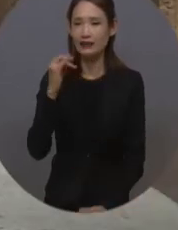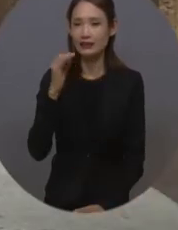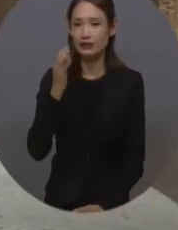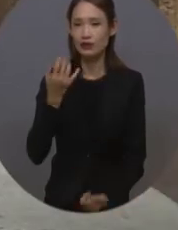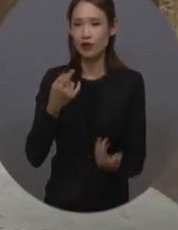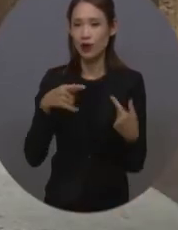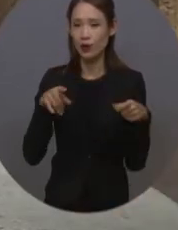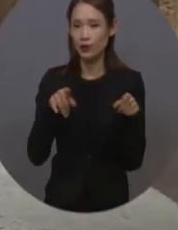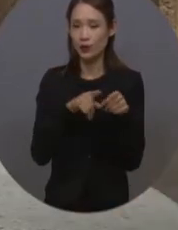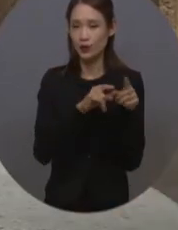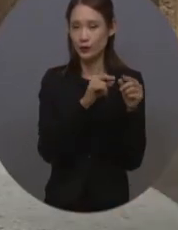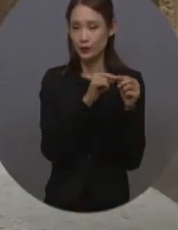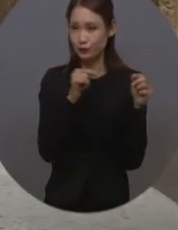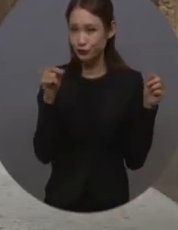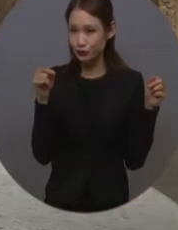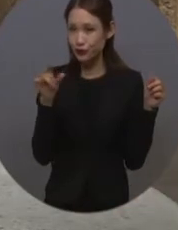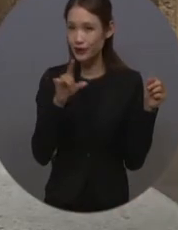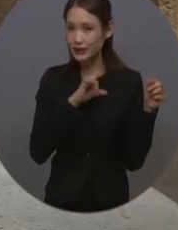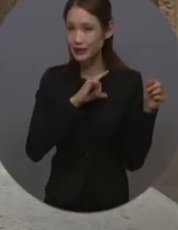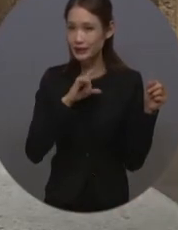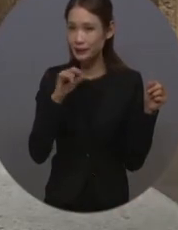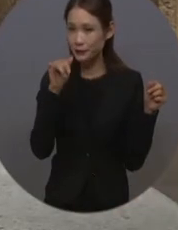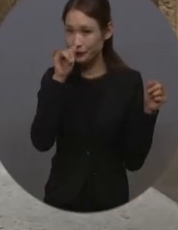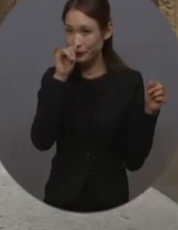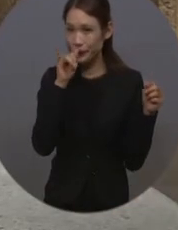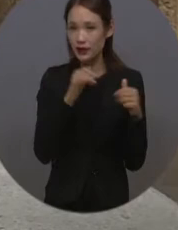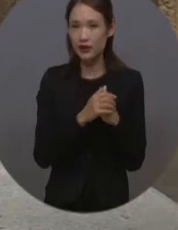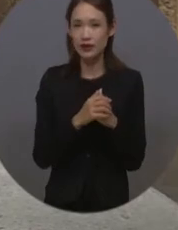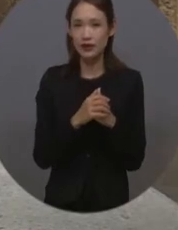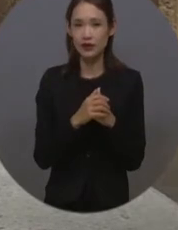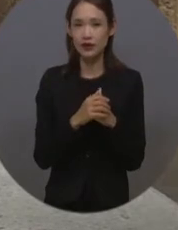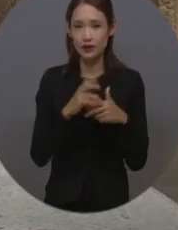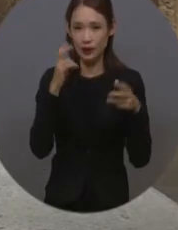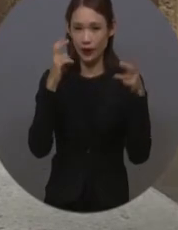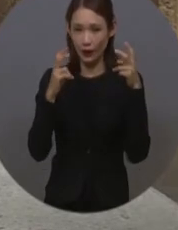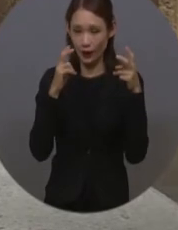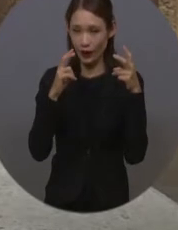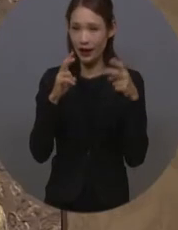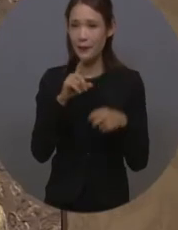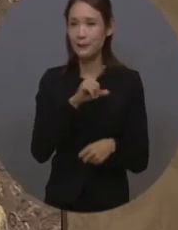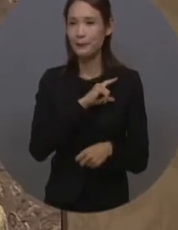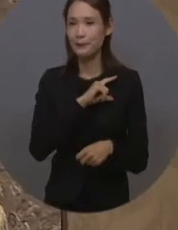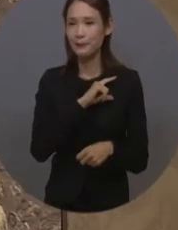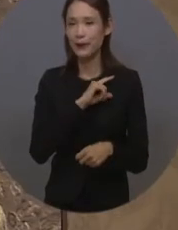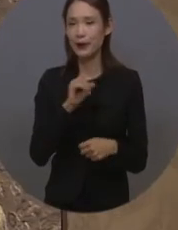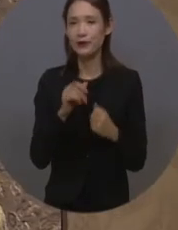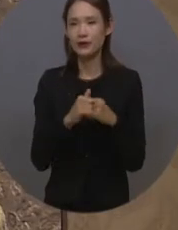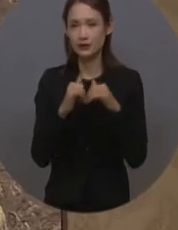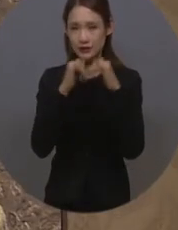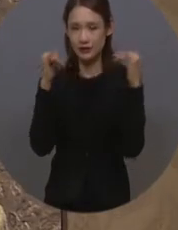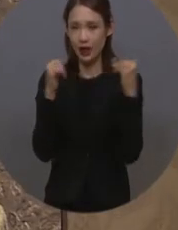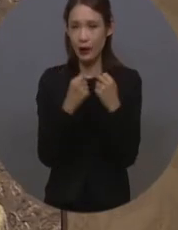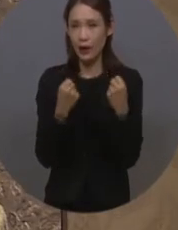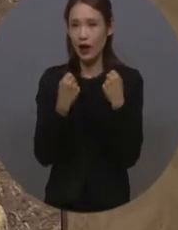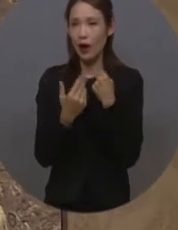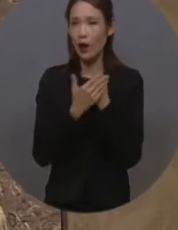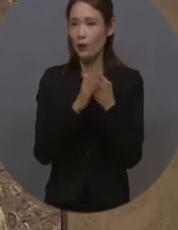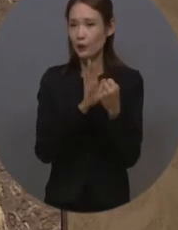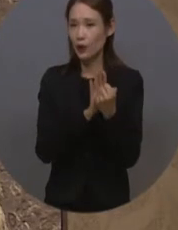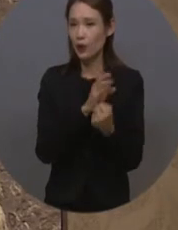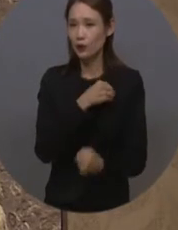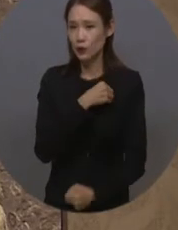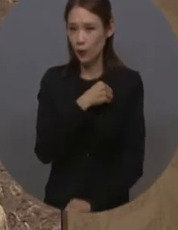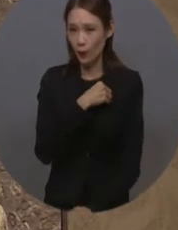함께가 풀네임이 되는 건가요? 아니죠. 저희 회사 명칭은 네. 사회적 협동조합 구두